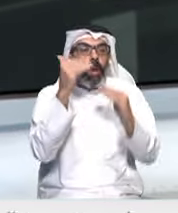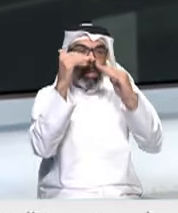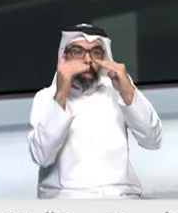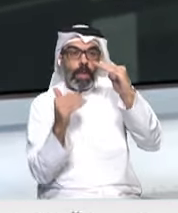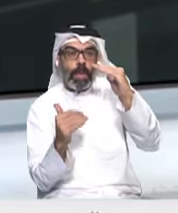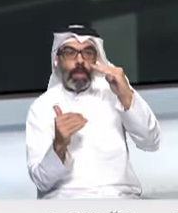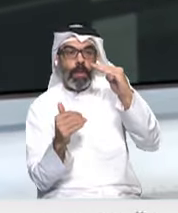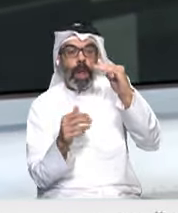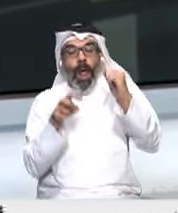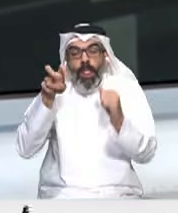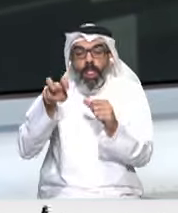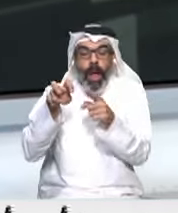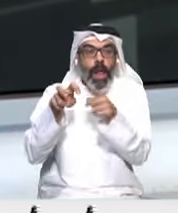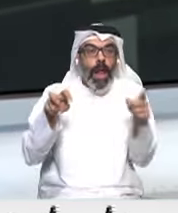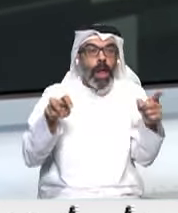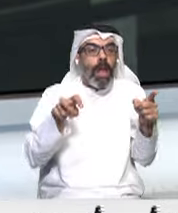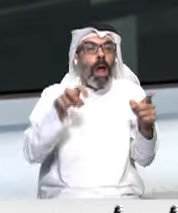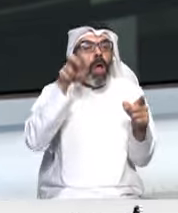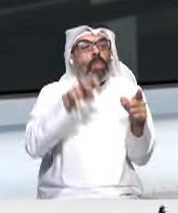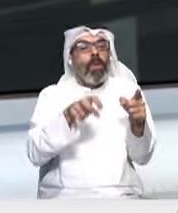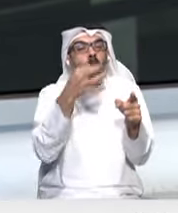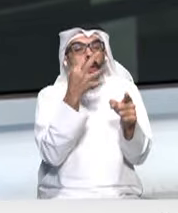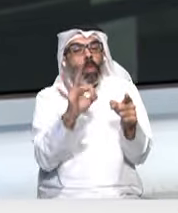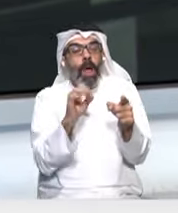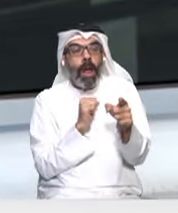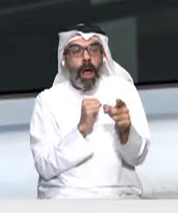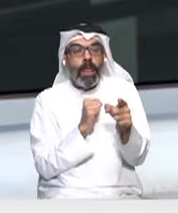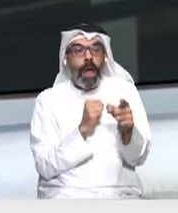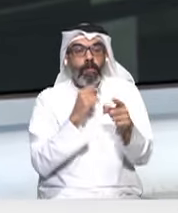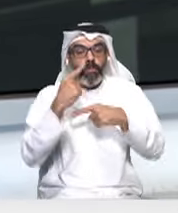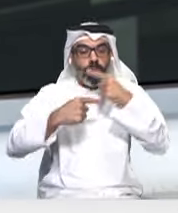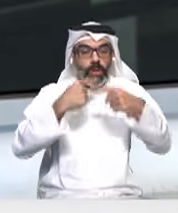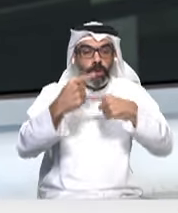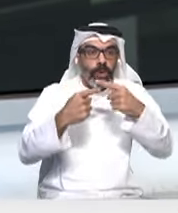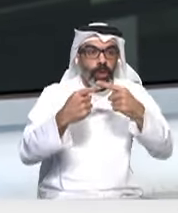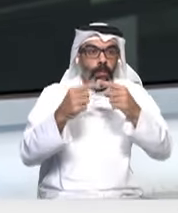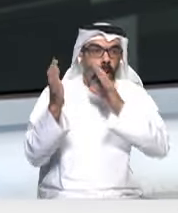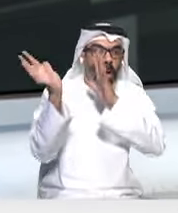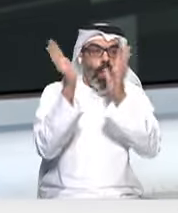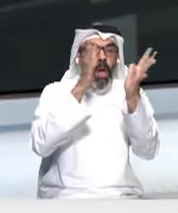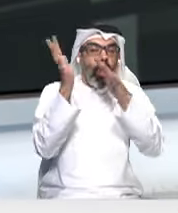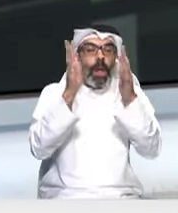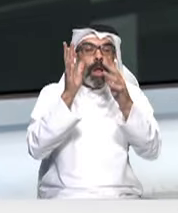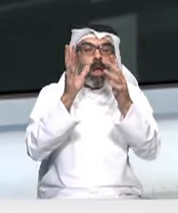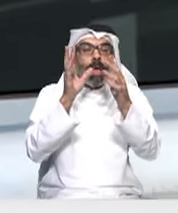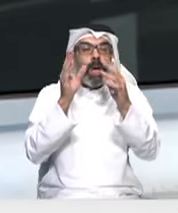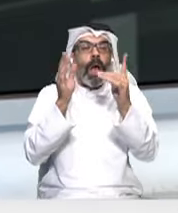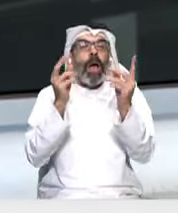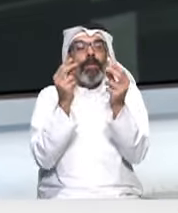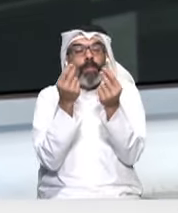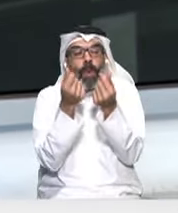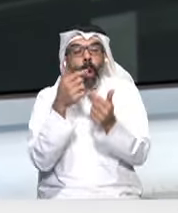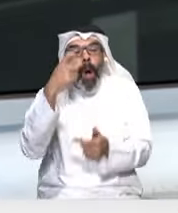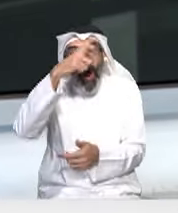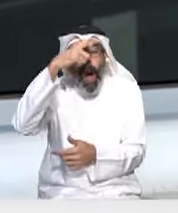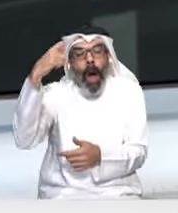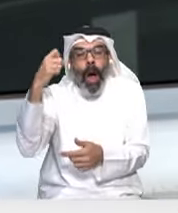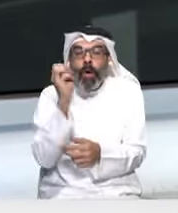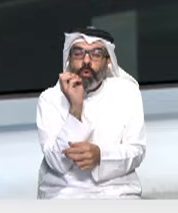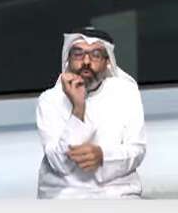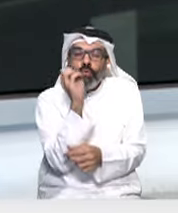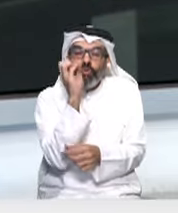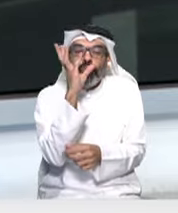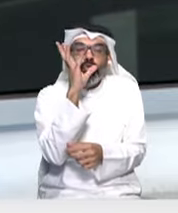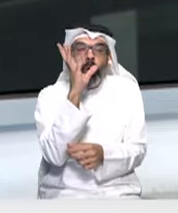إلى 38 كيلومتر في الساعة، تستمر كذلك الرياح أو الأجواء الحارة في النهار وشديدة